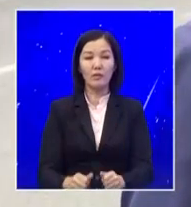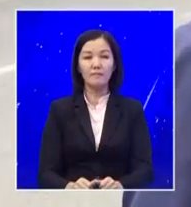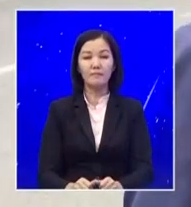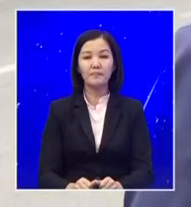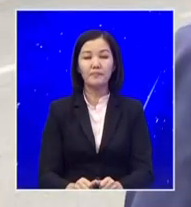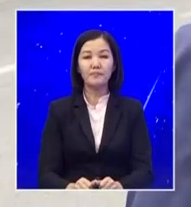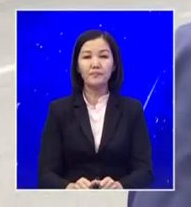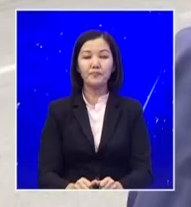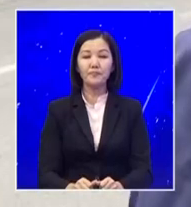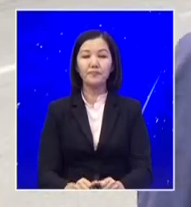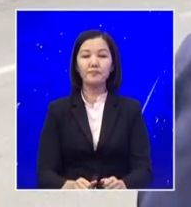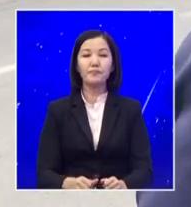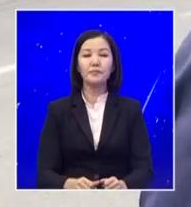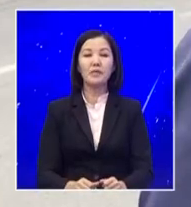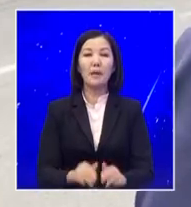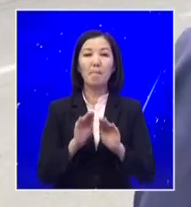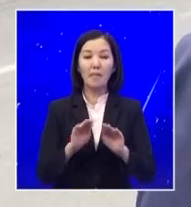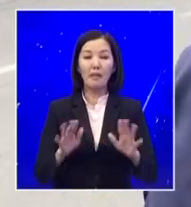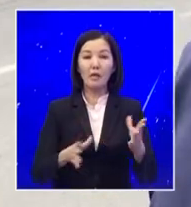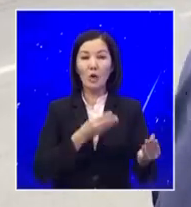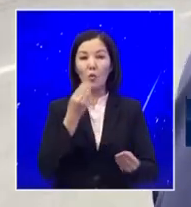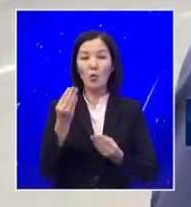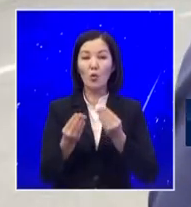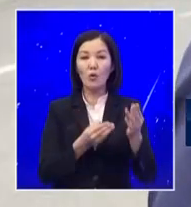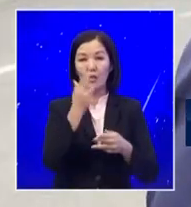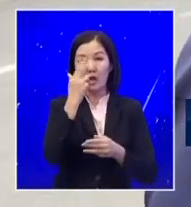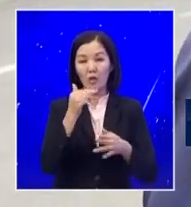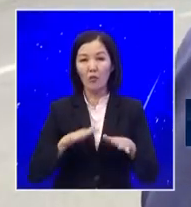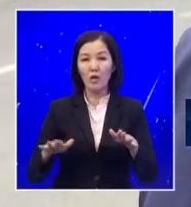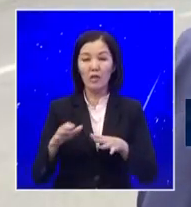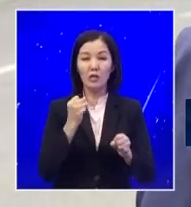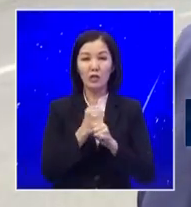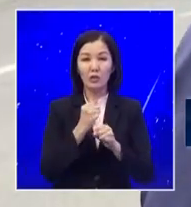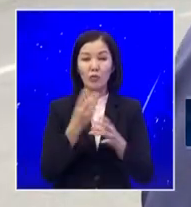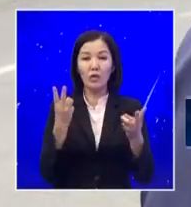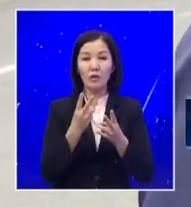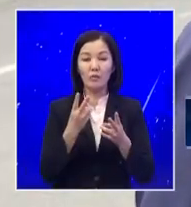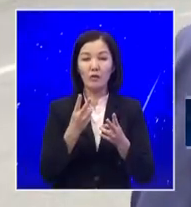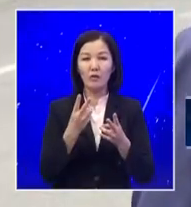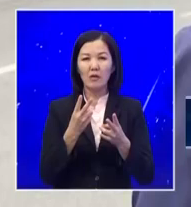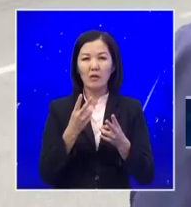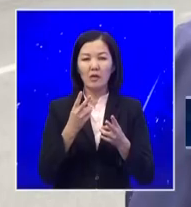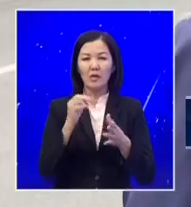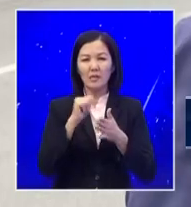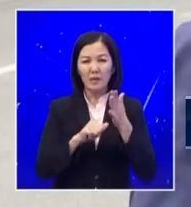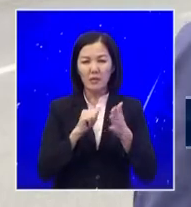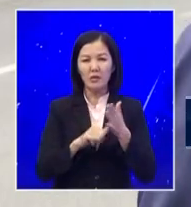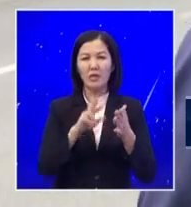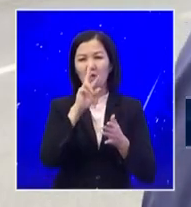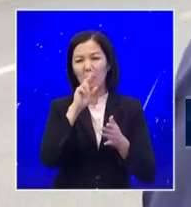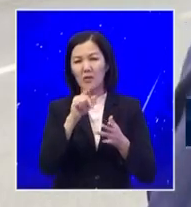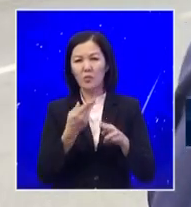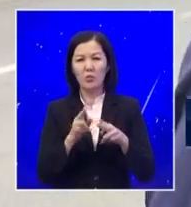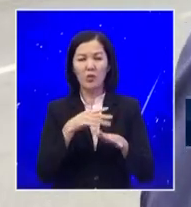деген компанияның жасап атқан жұмысы балаларға ойнауына қолайлы алаң жасау керек еді, бірақ ешқандай сын көтермейді. Қоршаған шарбақтары да,